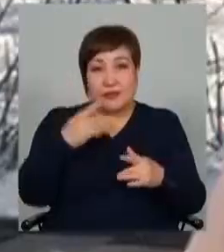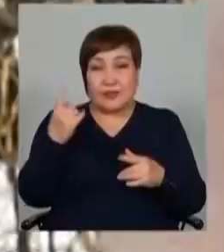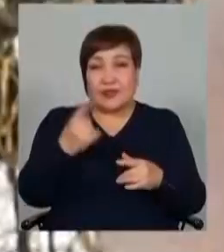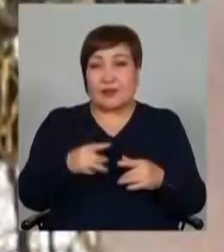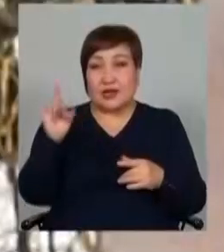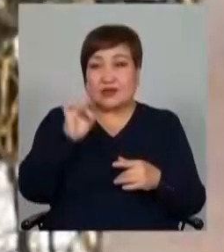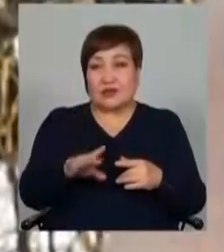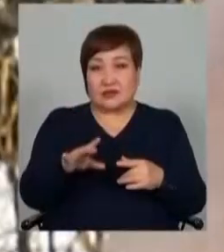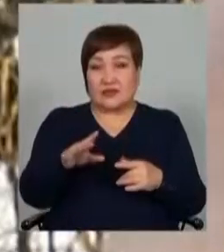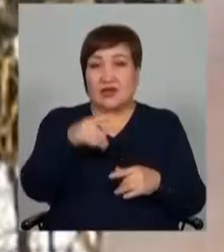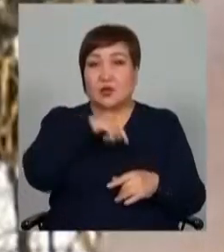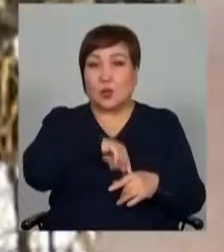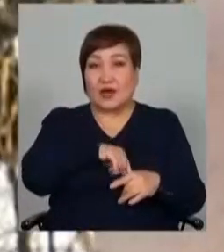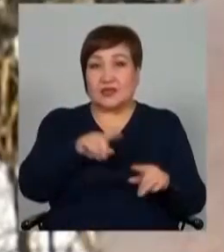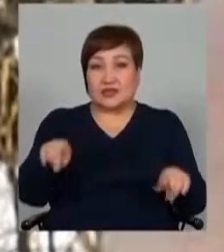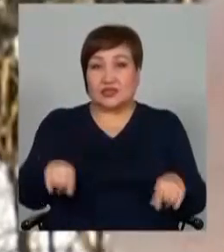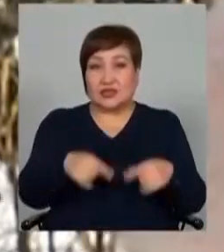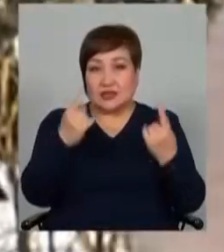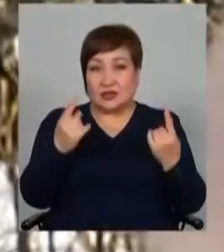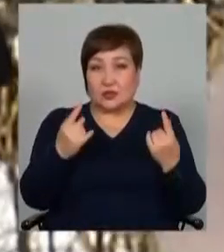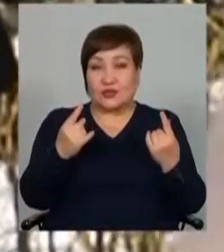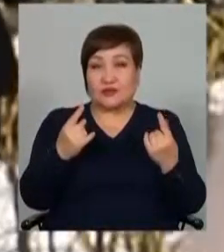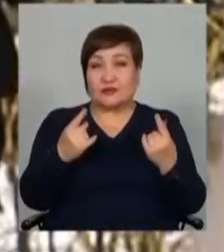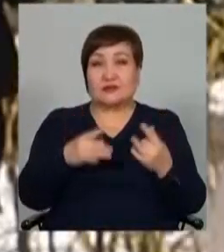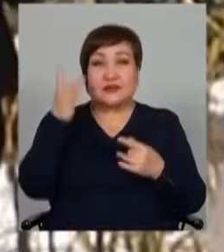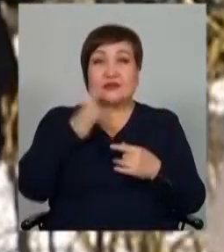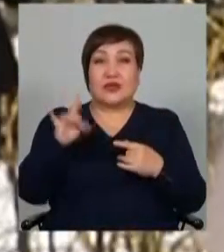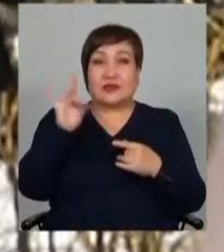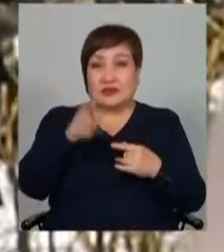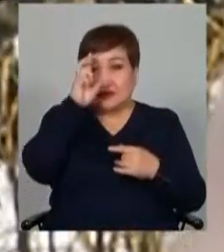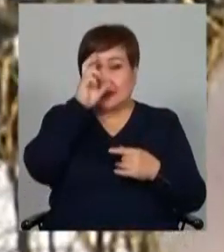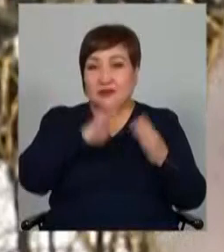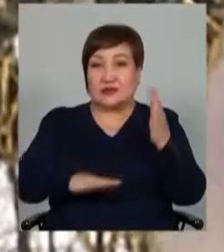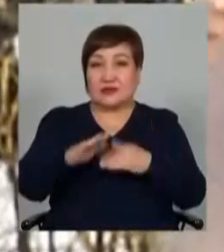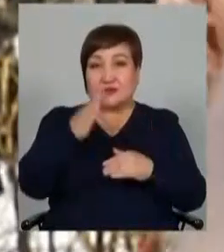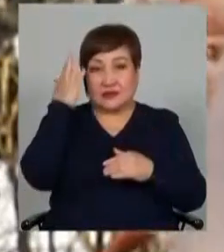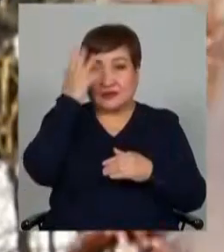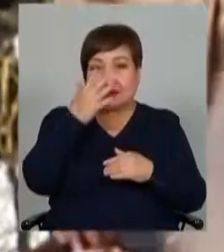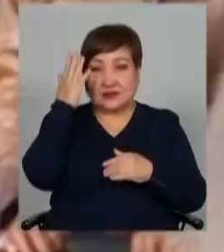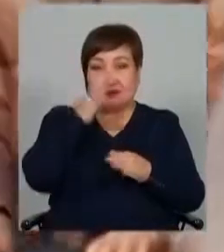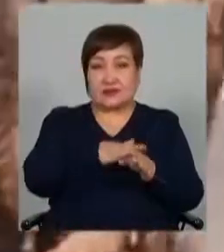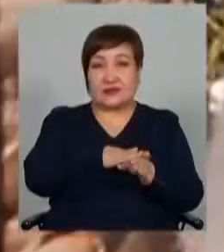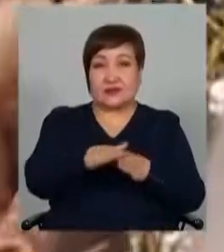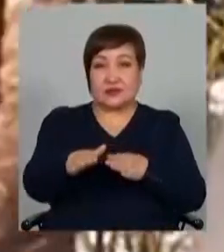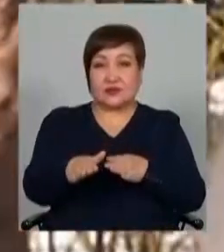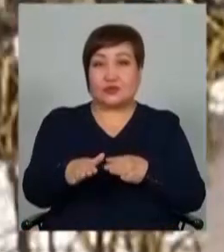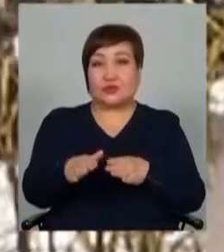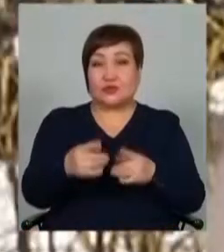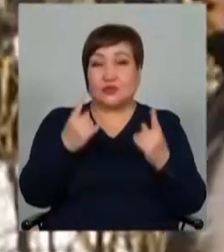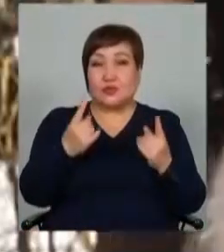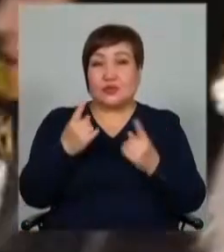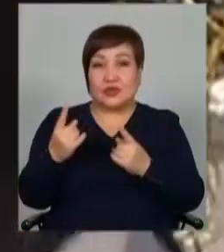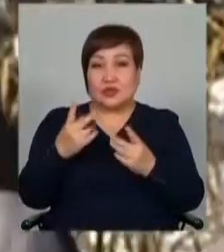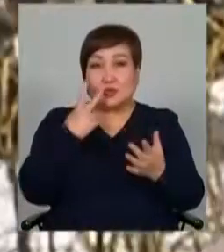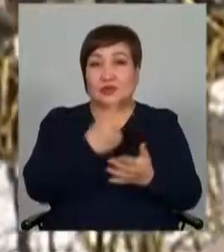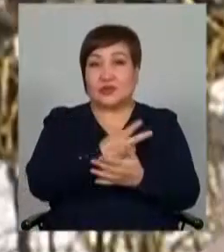керек. Рухани жаңғырудың, мына мәңгілік ел идеясының іске асуының үлкен